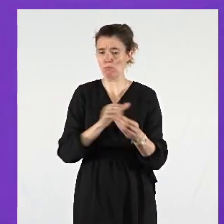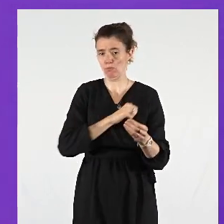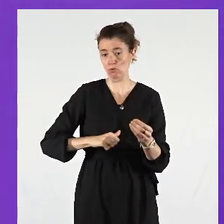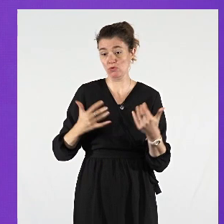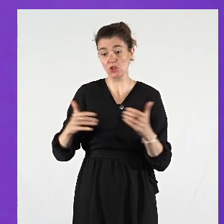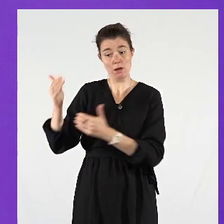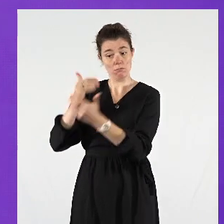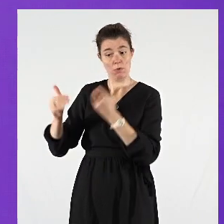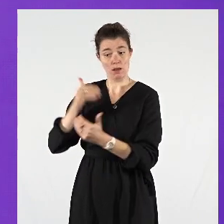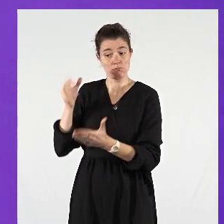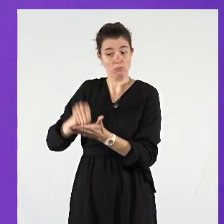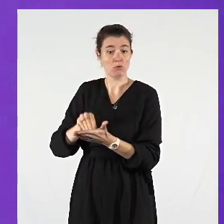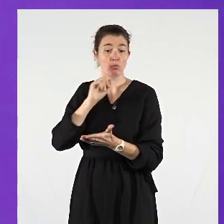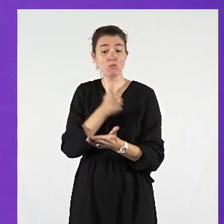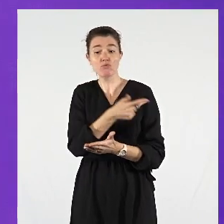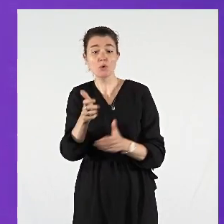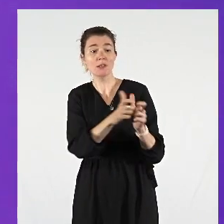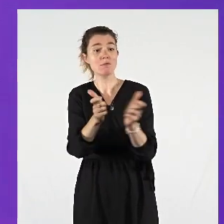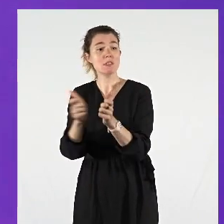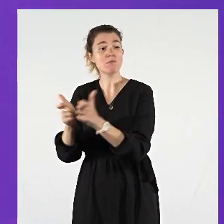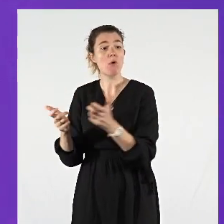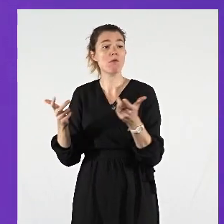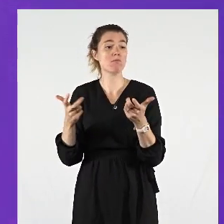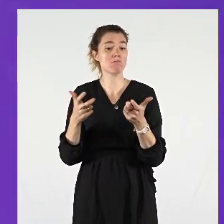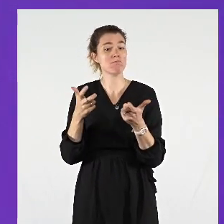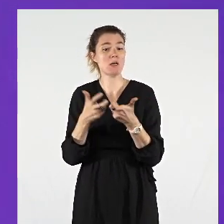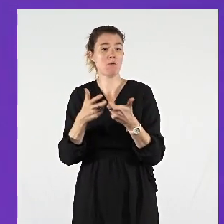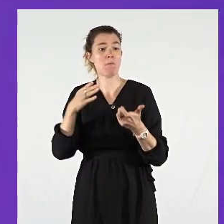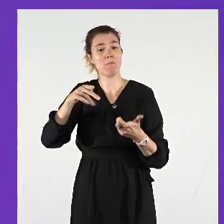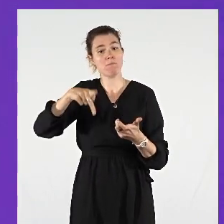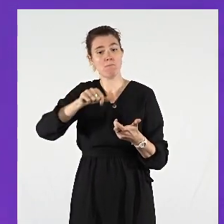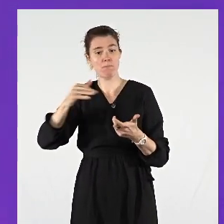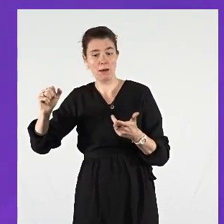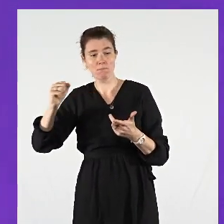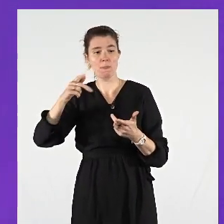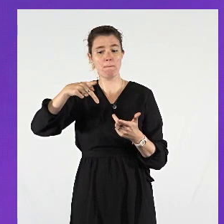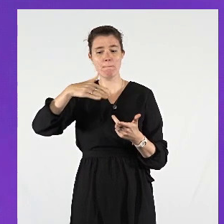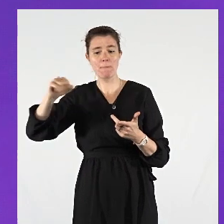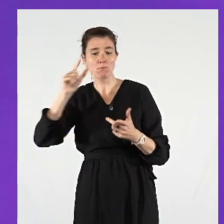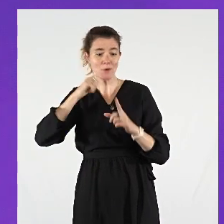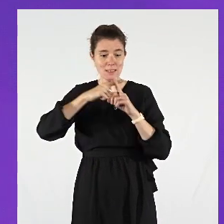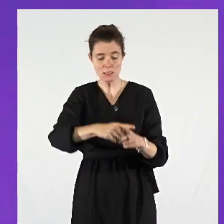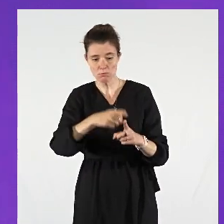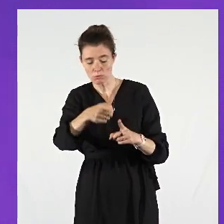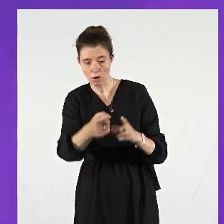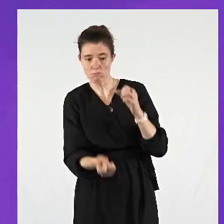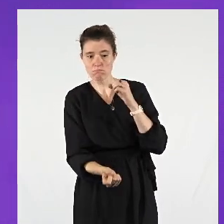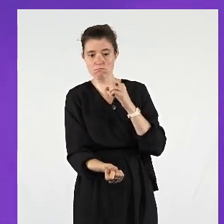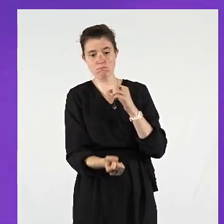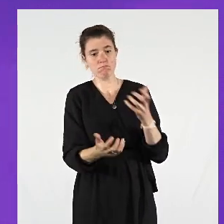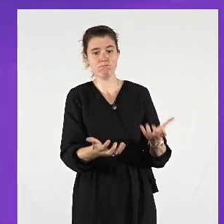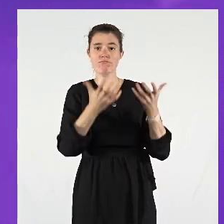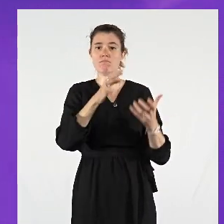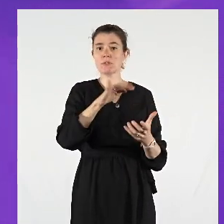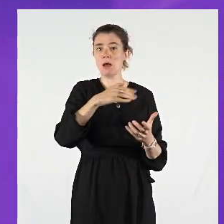puisqu'un certain nombre d'établissements, d'EHPAD notamment, ont été ciblés parce qu'ils avaient une sinistralité en matière de troubles musculo-squelettiques particulièrement importante. Donc sur la base